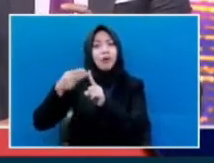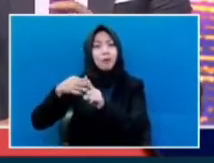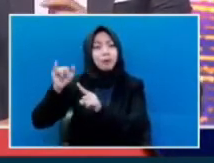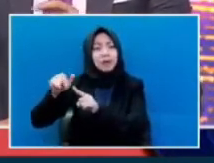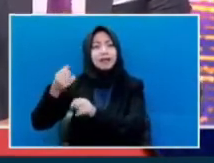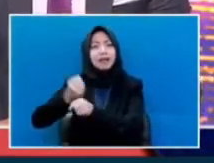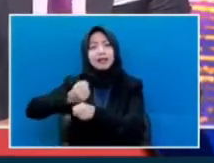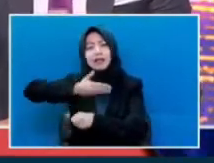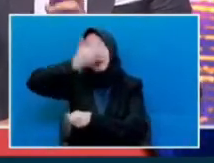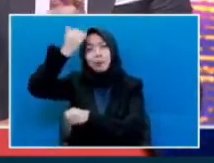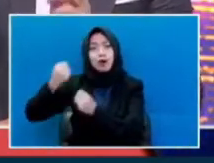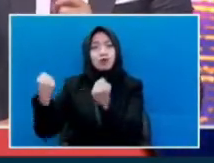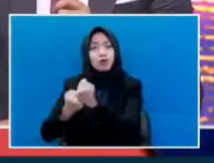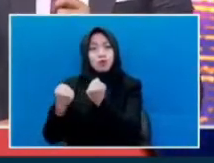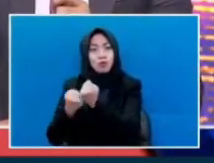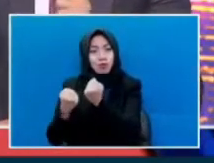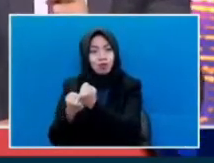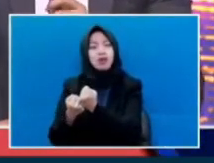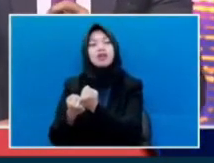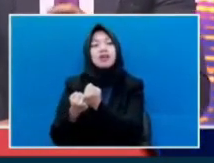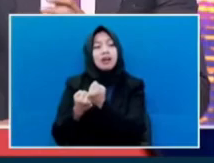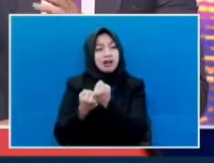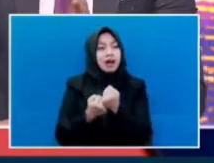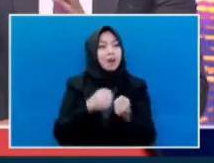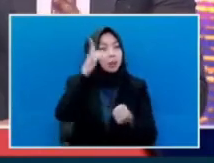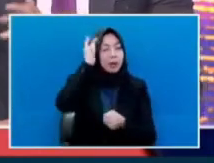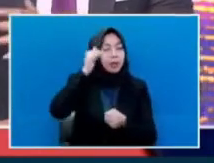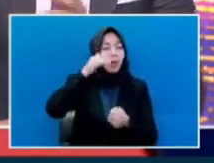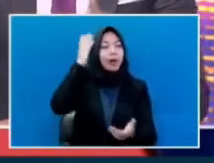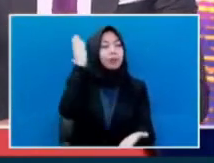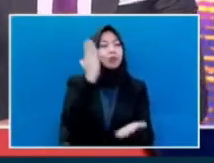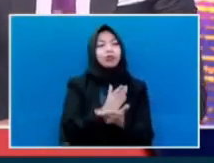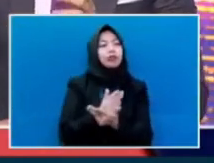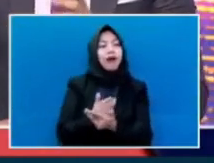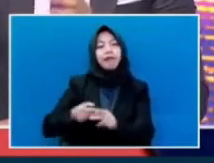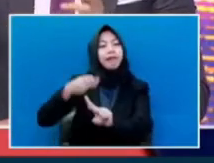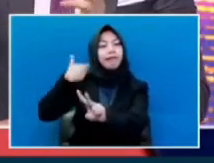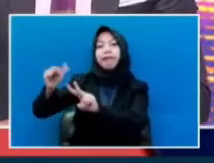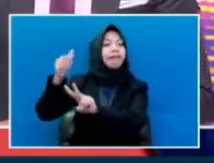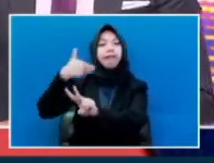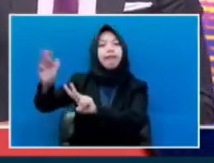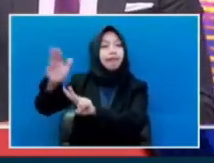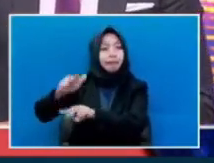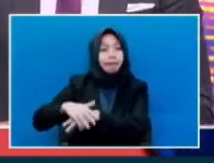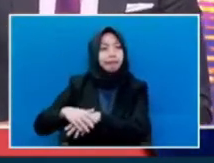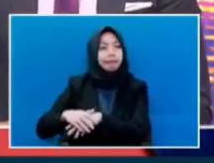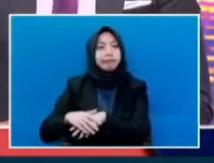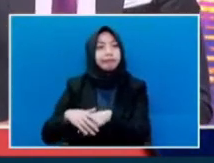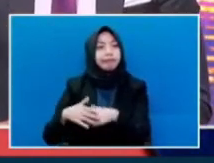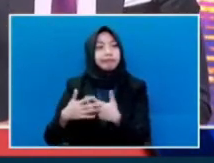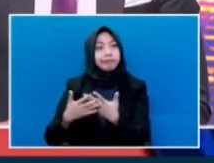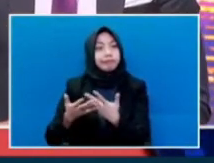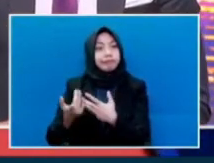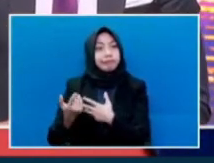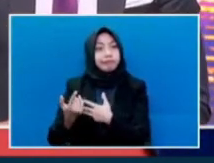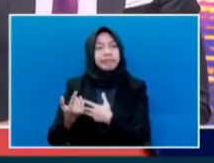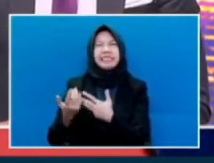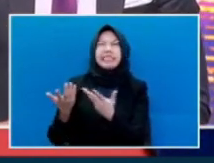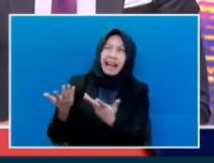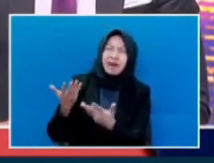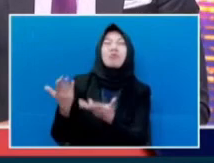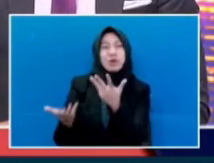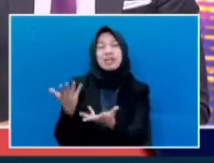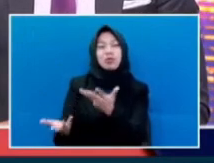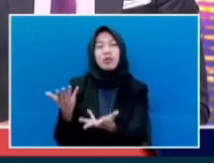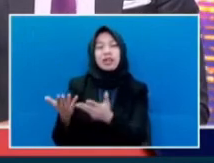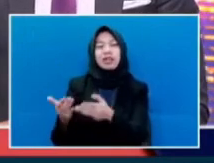jadi salah satu pemantik begitu Wah nih pemantiknya Bobi nih sehingga kalau mau tutup buku sekalian aja Bobi dan juga Gibran ya bisa jadi begitu